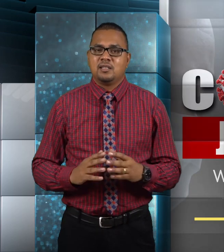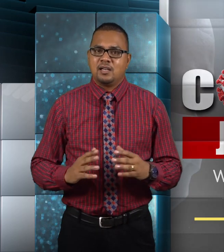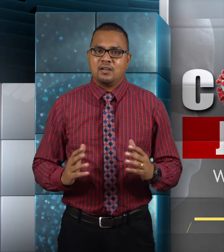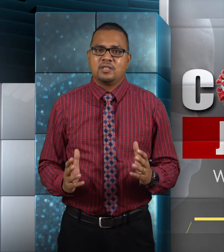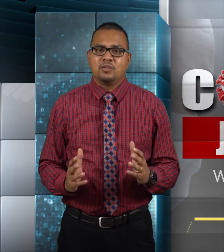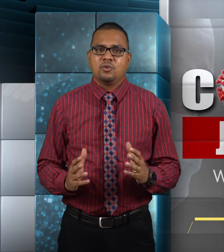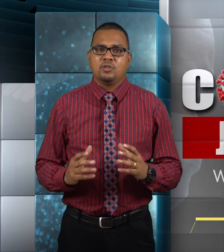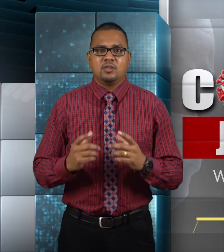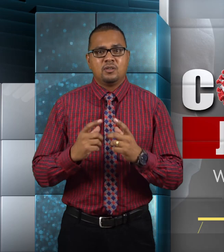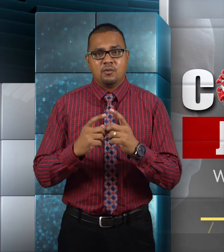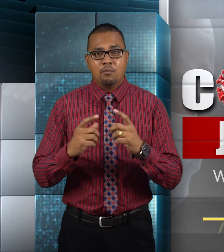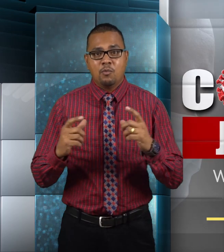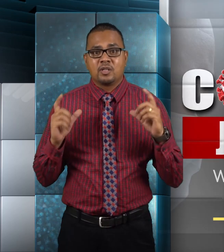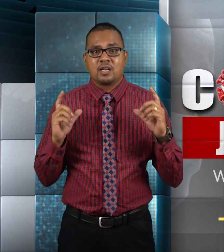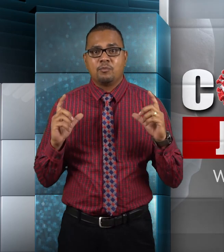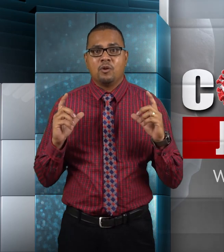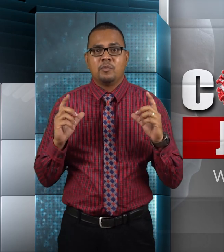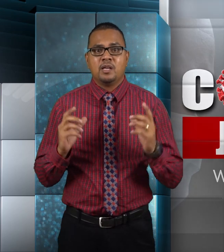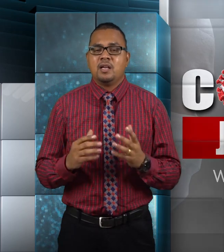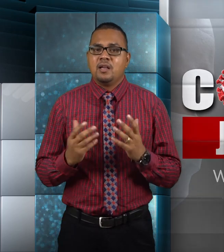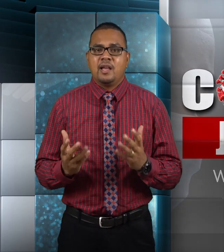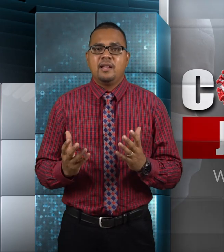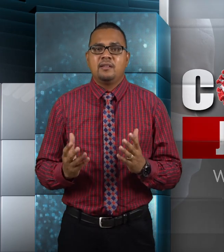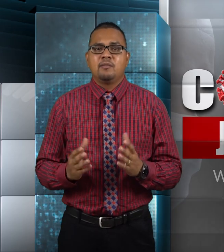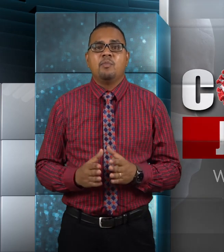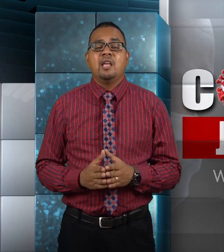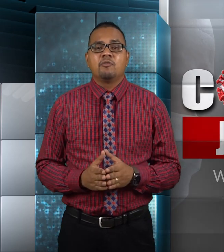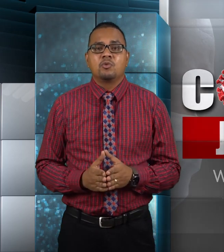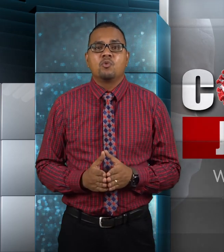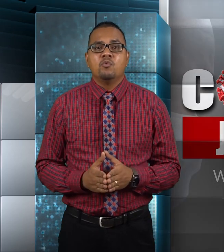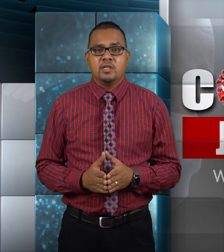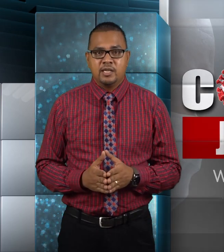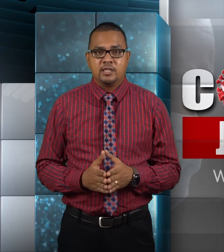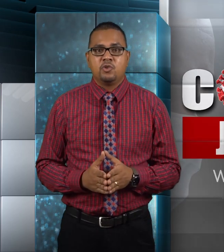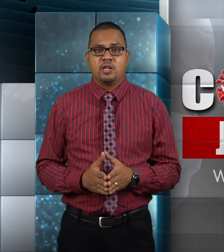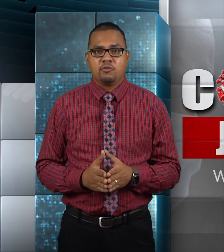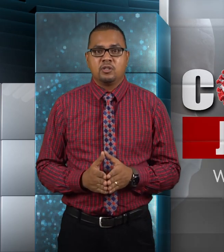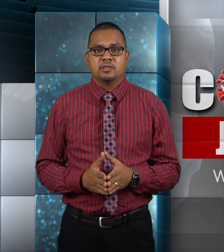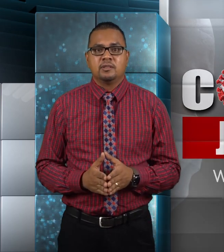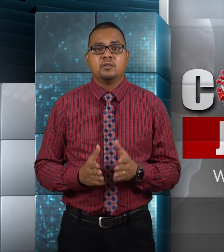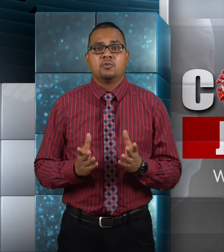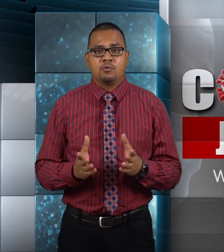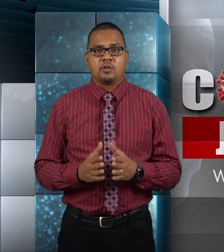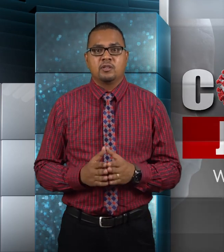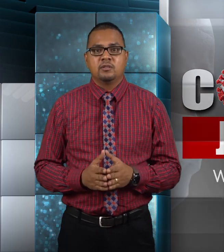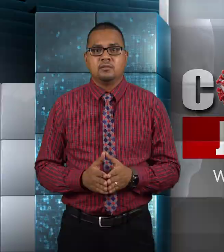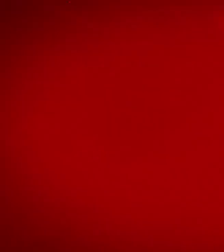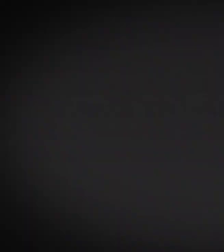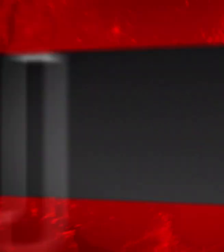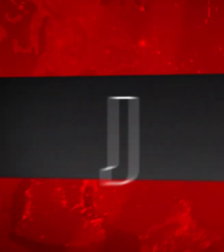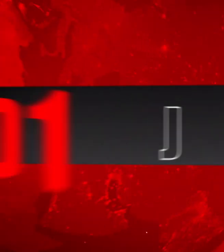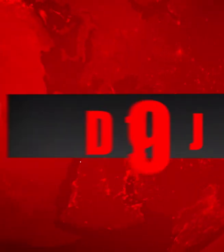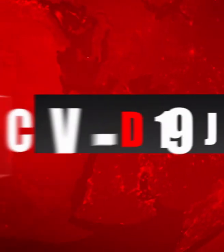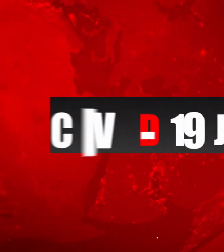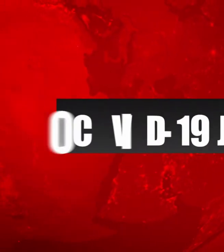wassen, afstand houden, mondkap op en blijf het COVID-19-journaal volgen. Tot morgen.